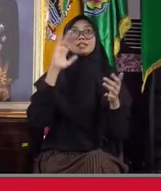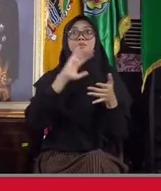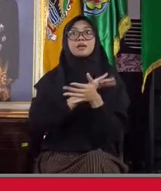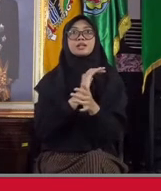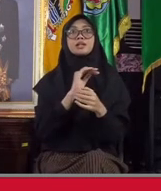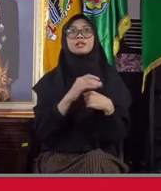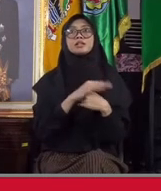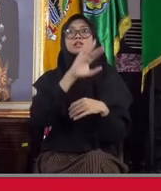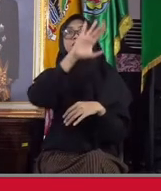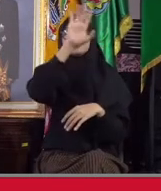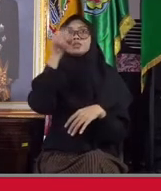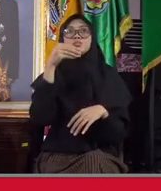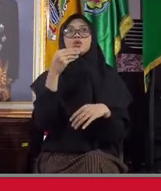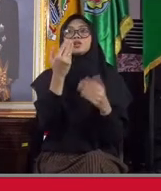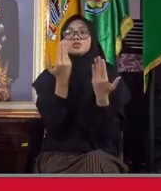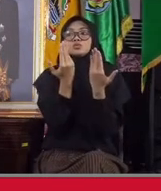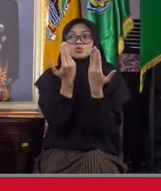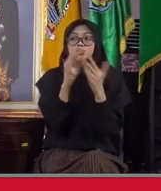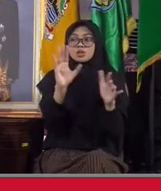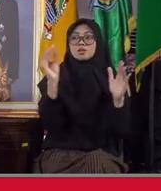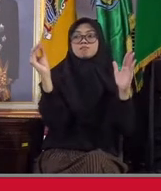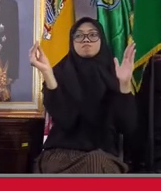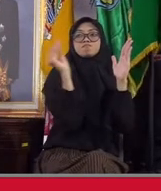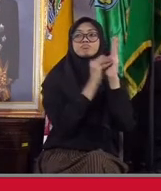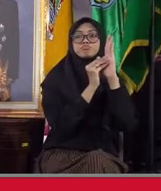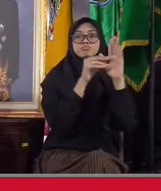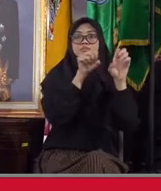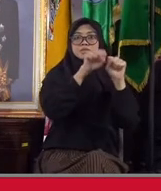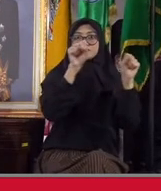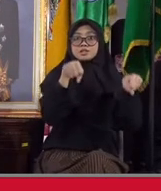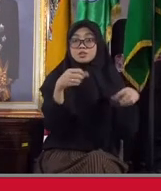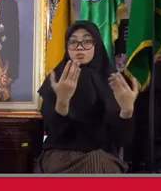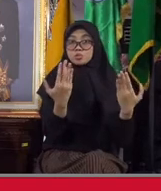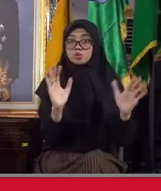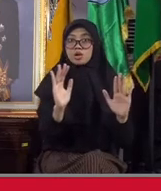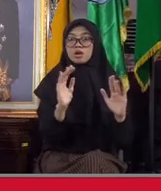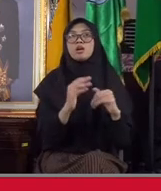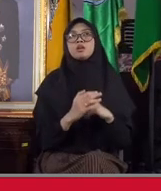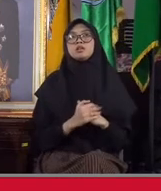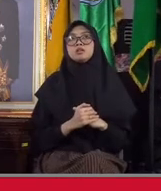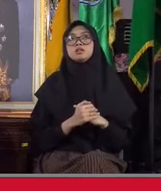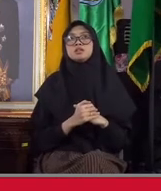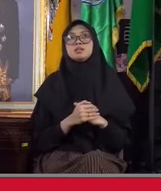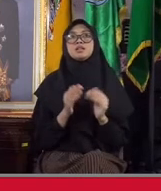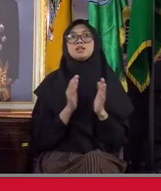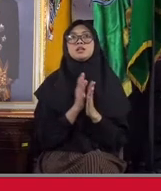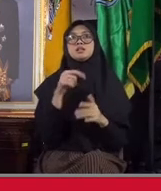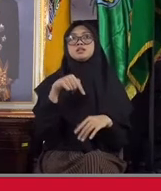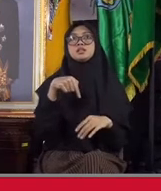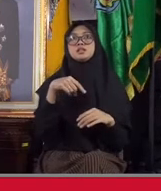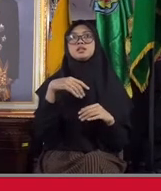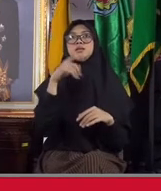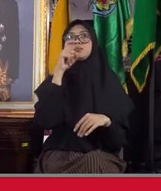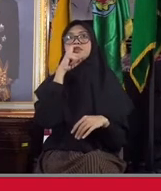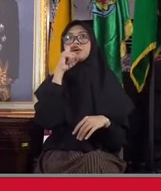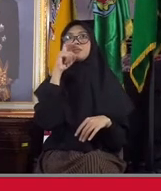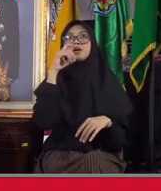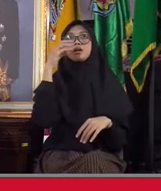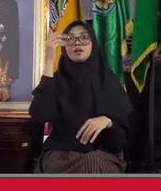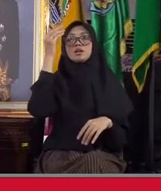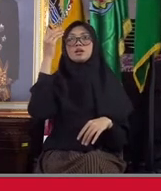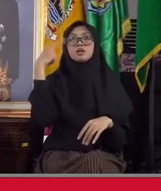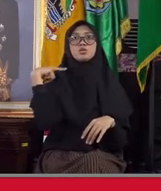ini sepertinya semua yang diinginkan itu sudah masuk ke dalam sistem begitu kalau tidak salah ya. Dan di sini Bapak Gubernur juga lebih